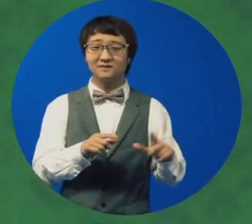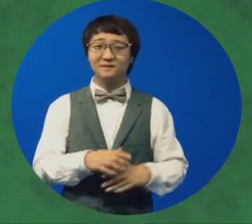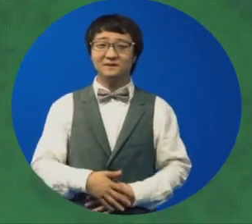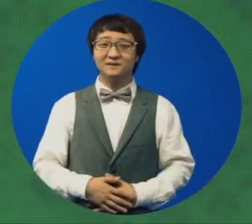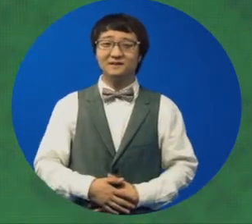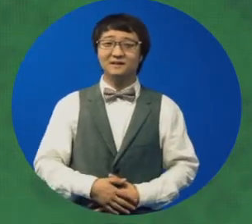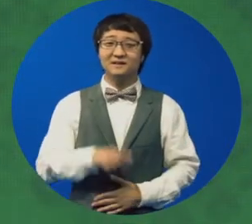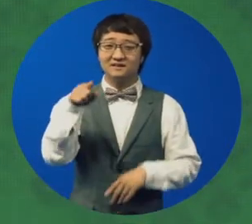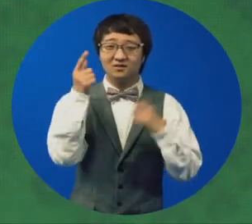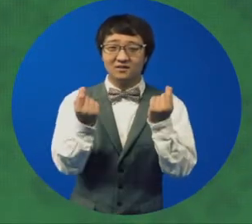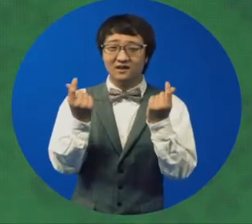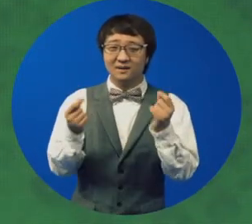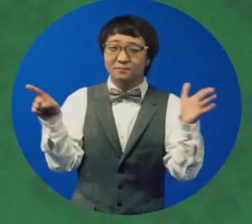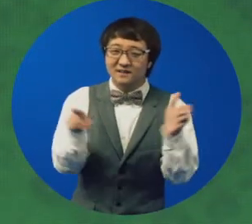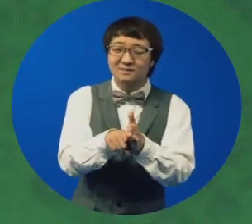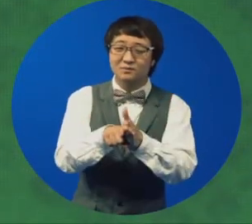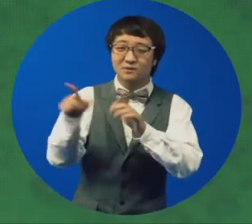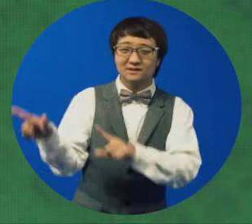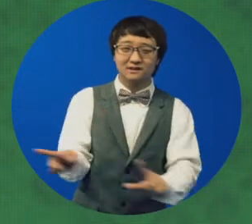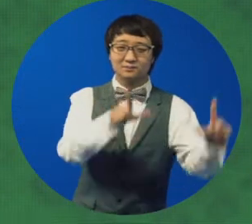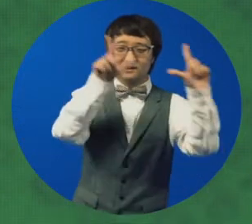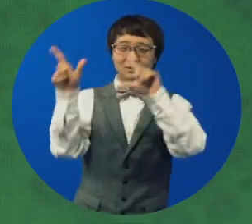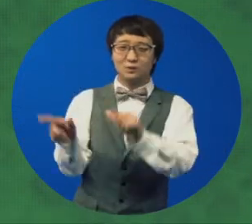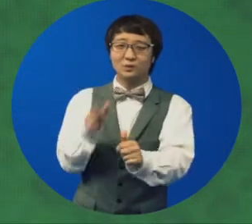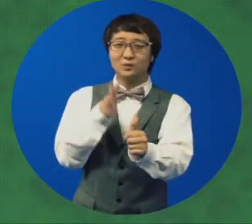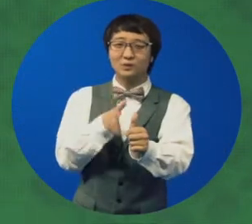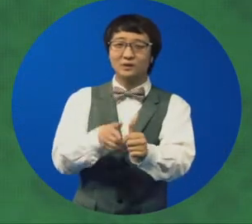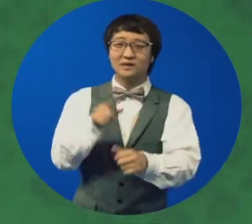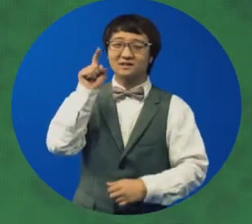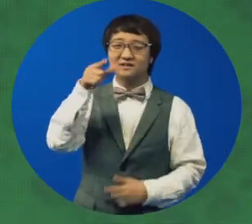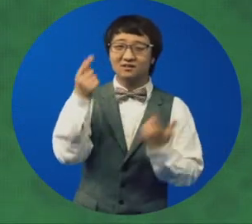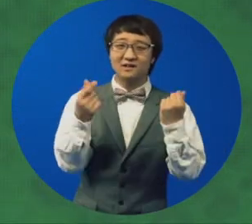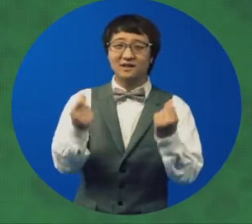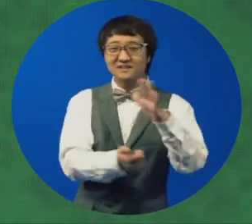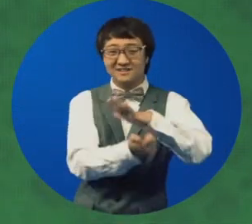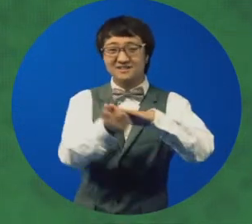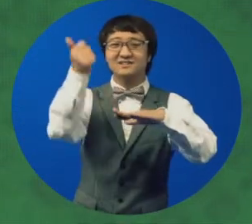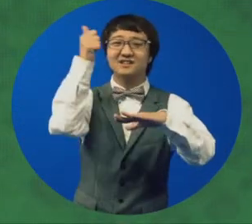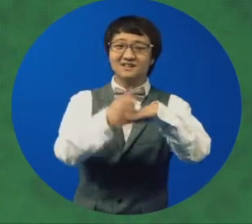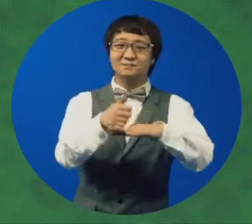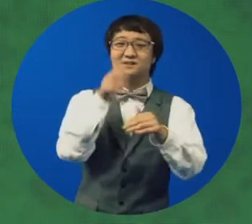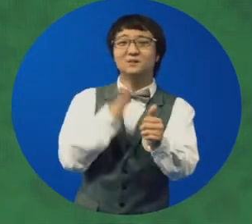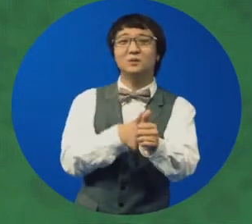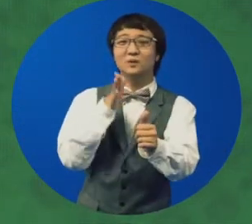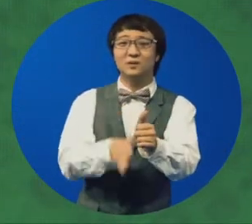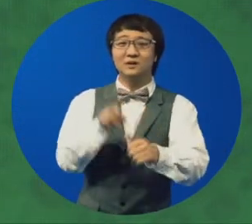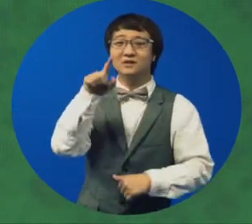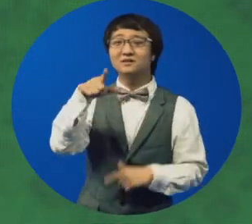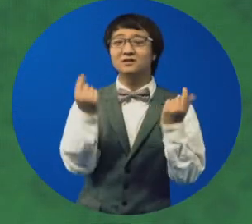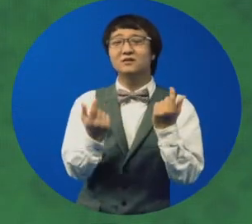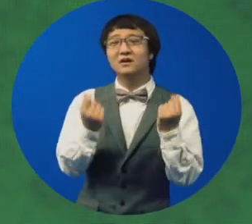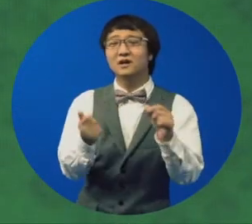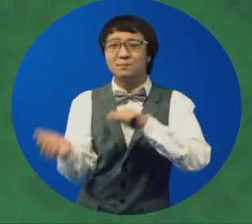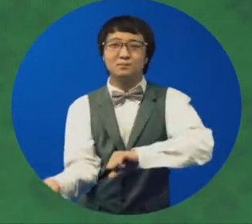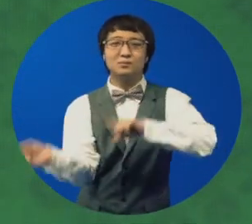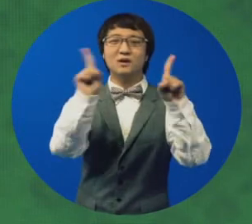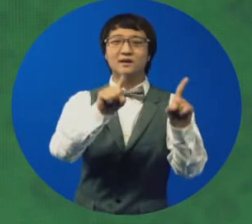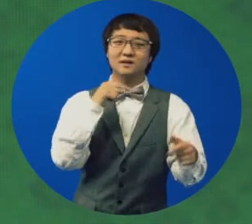그렇게 믿음으로 사십시오. 그렇게 승리하십시오. 그렇게 살다가 부활의 기쁨을